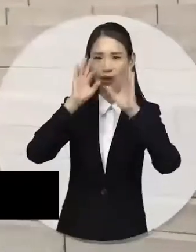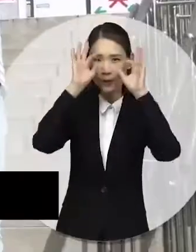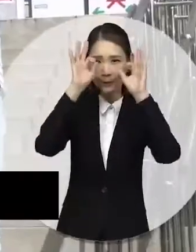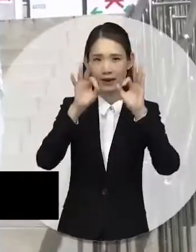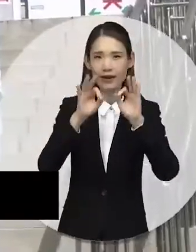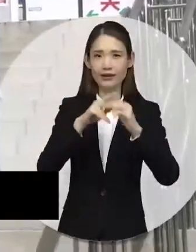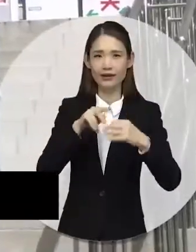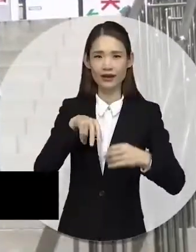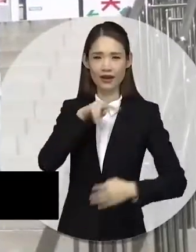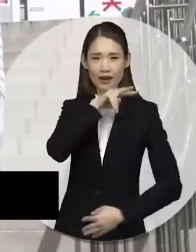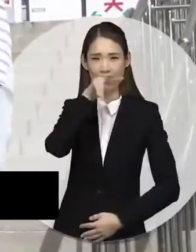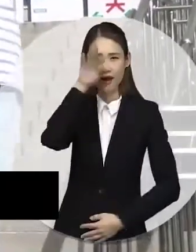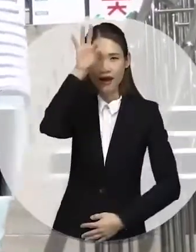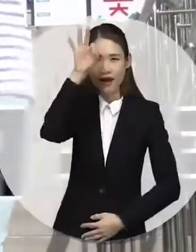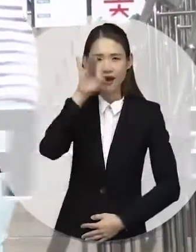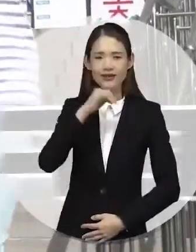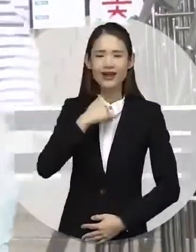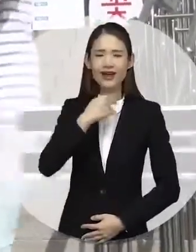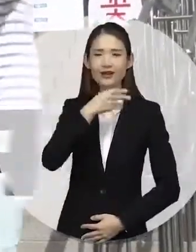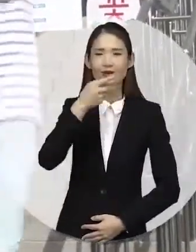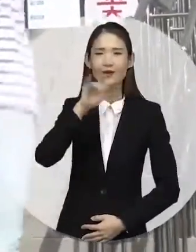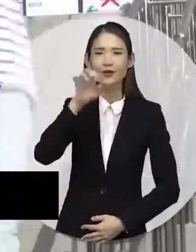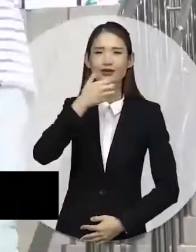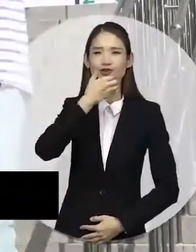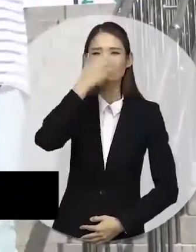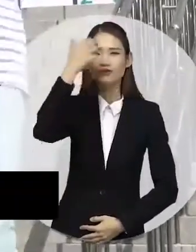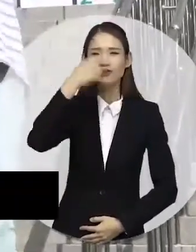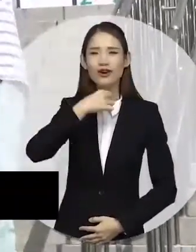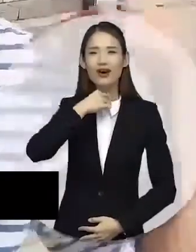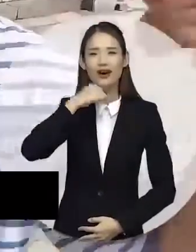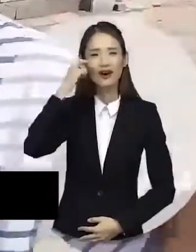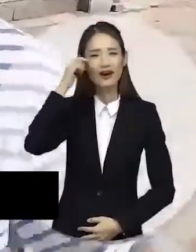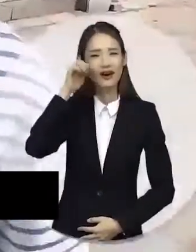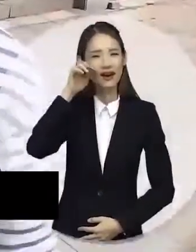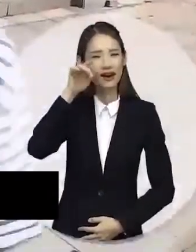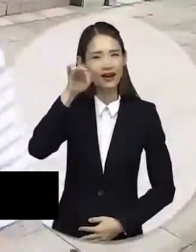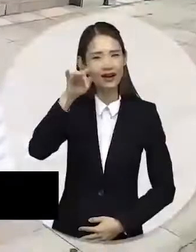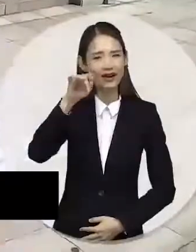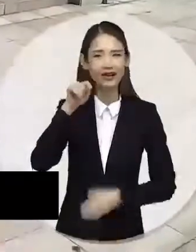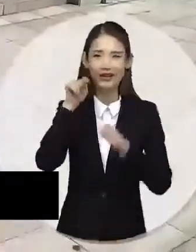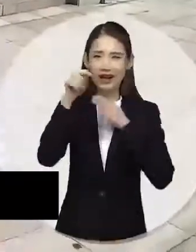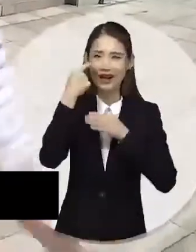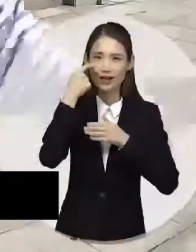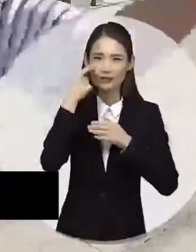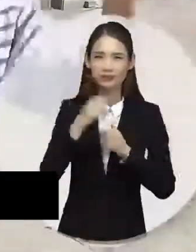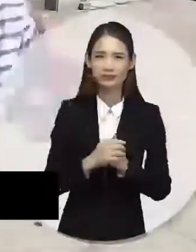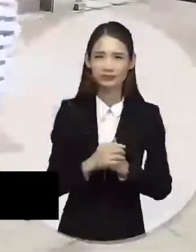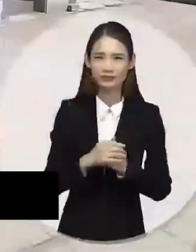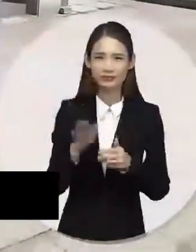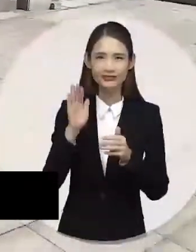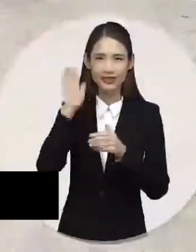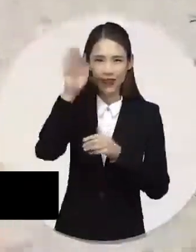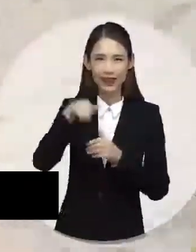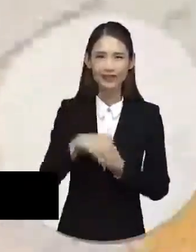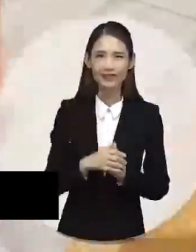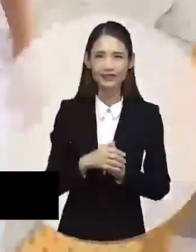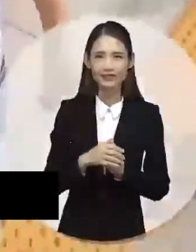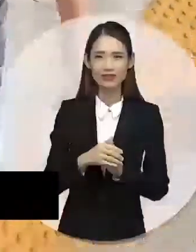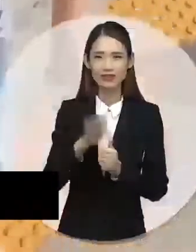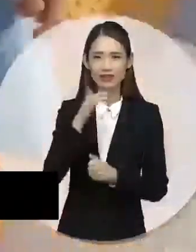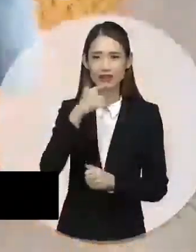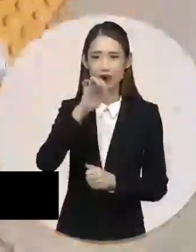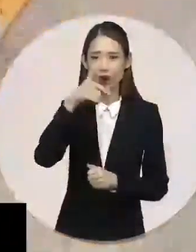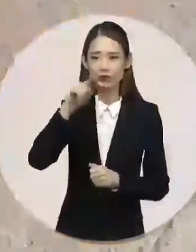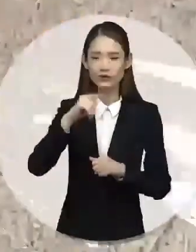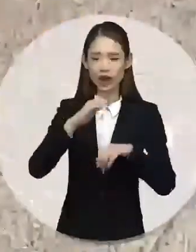앞에 나의 로망이 있을 거야. 와 느껴져? 끌려. 그곳으로 가자. 출발. Let's go. 고. 오빠 이거 점자